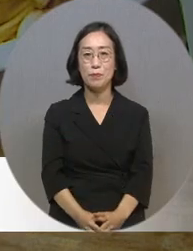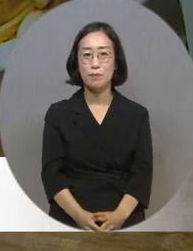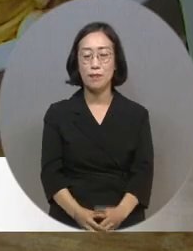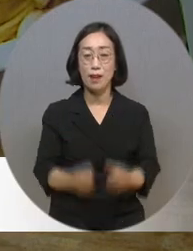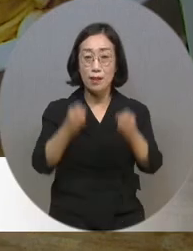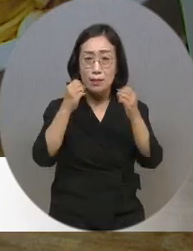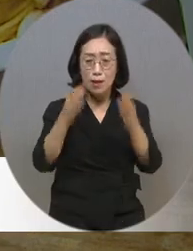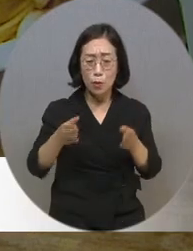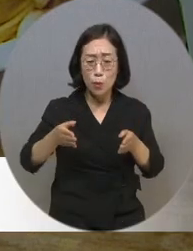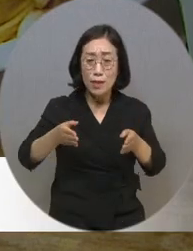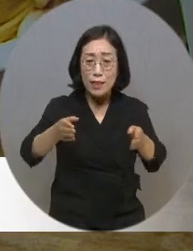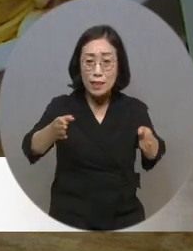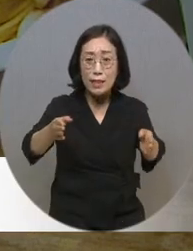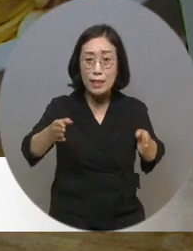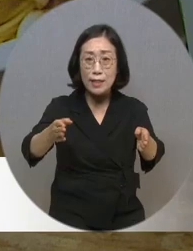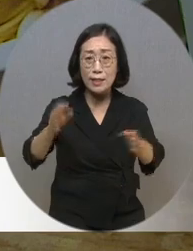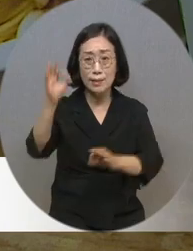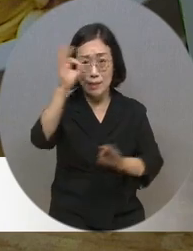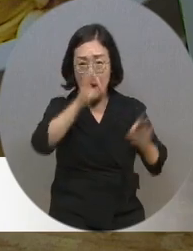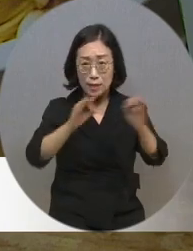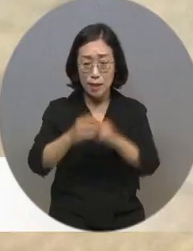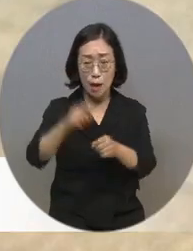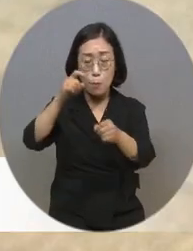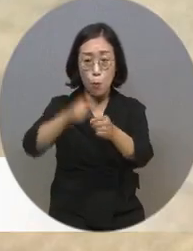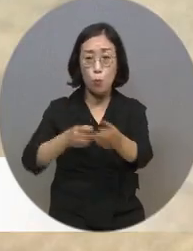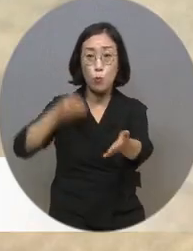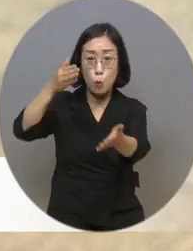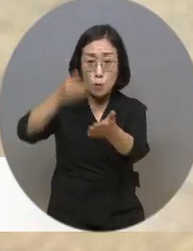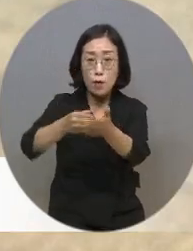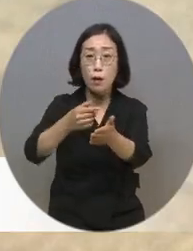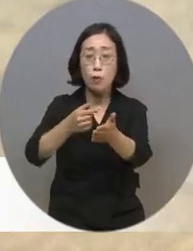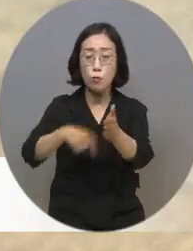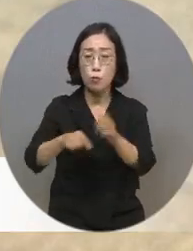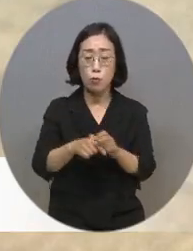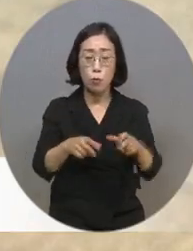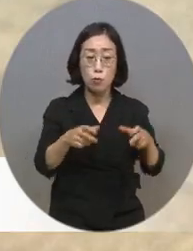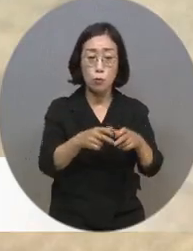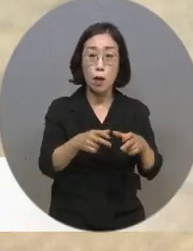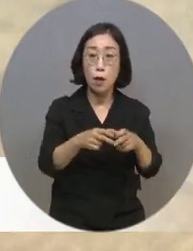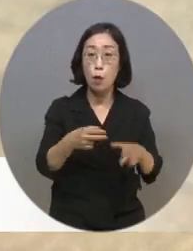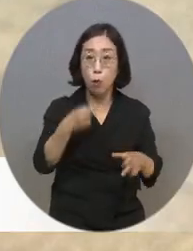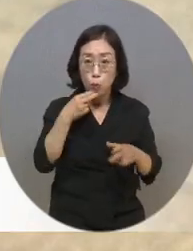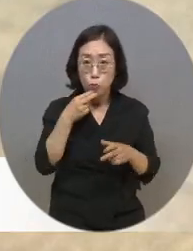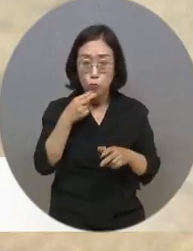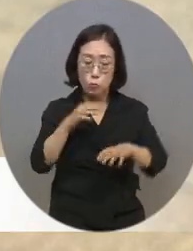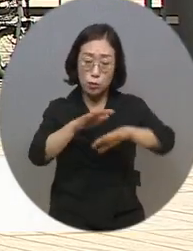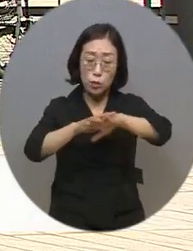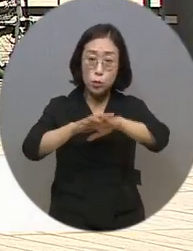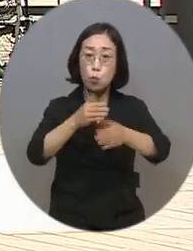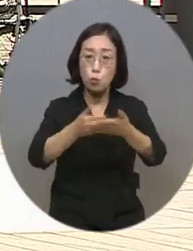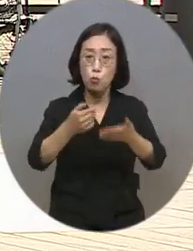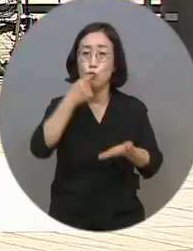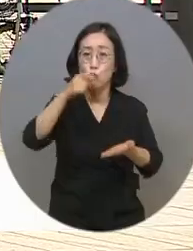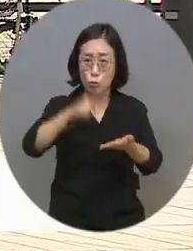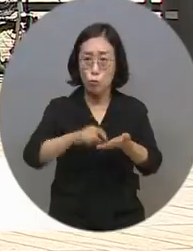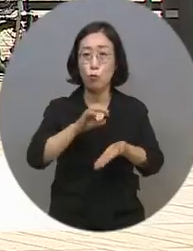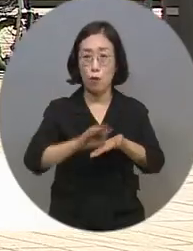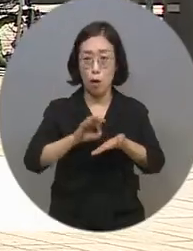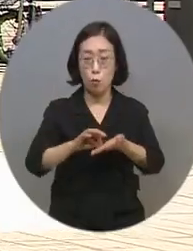새로운 길을 찾아가거나 목적지를 향해 가야 할 때 비장애인은 지도를 보고 쉽게 이동할 수